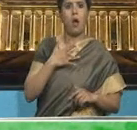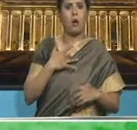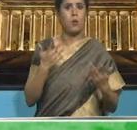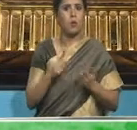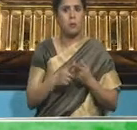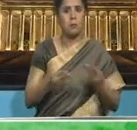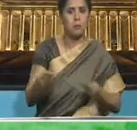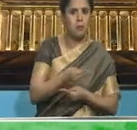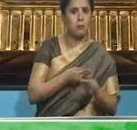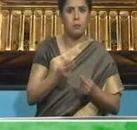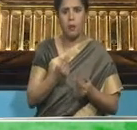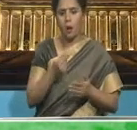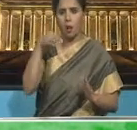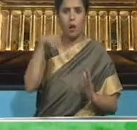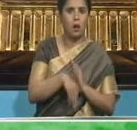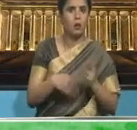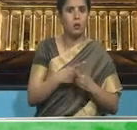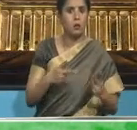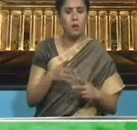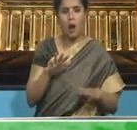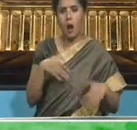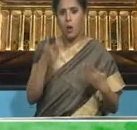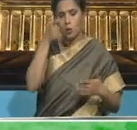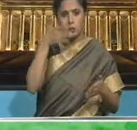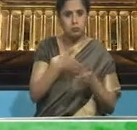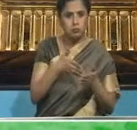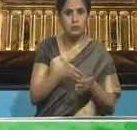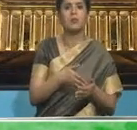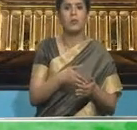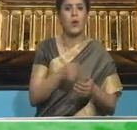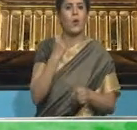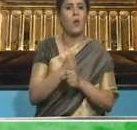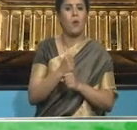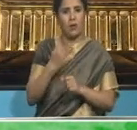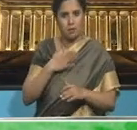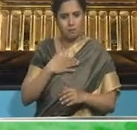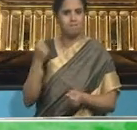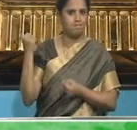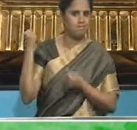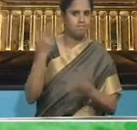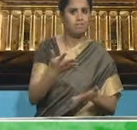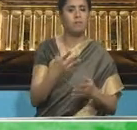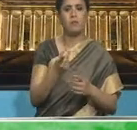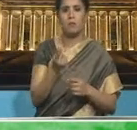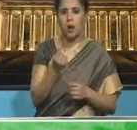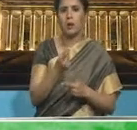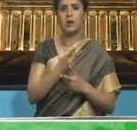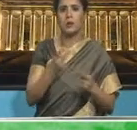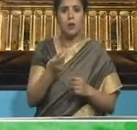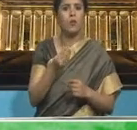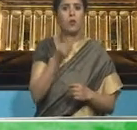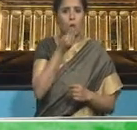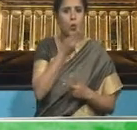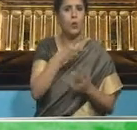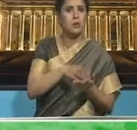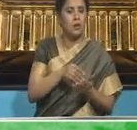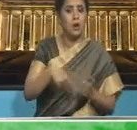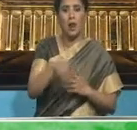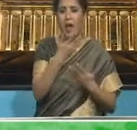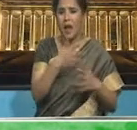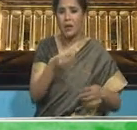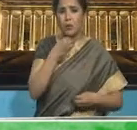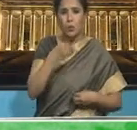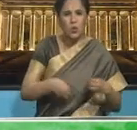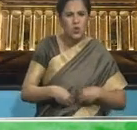आर्थिक व्यवधान का सामना कर रहे थे। इस सहायता की वजह से किसी को भी खाली पेट